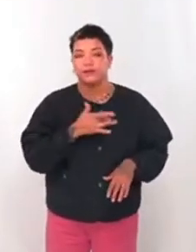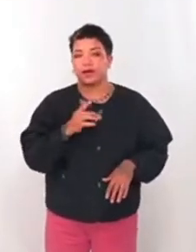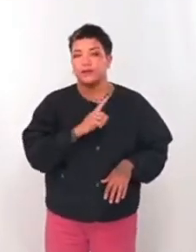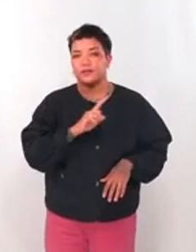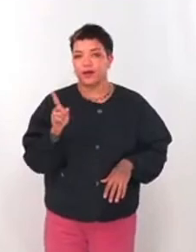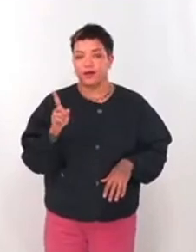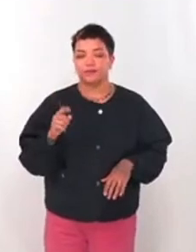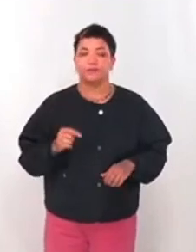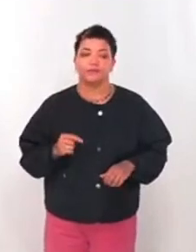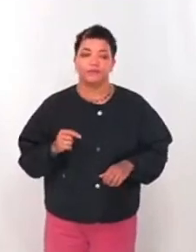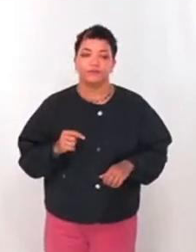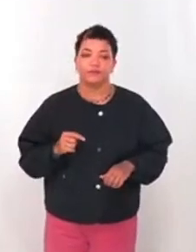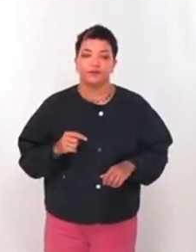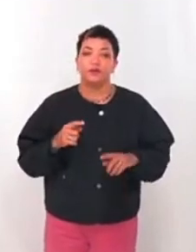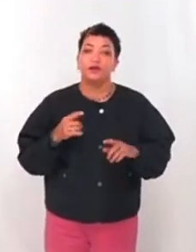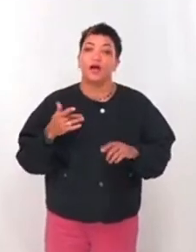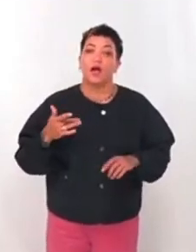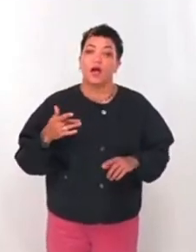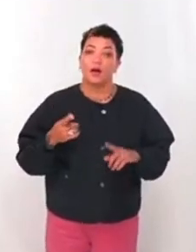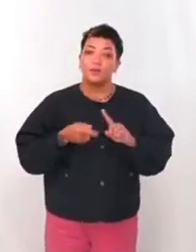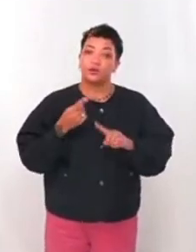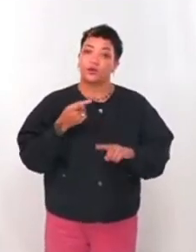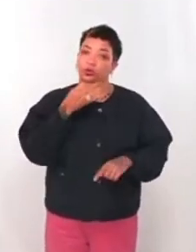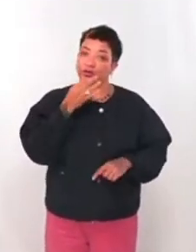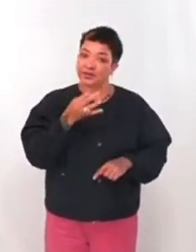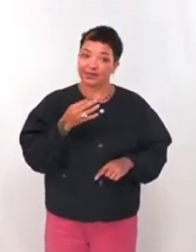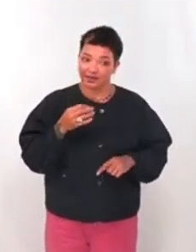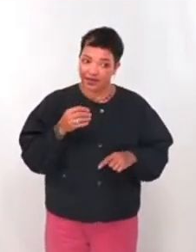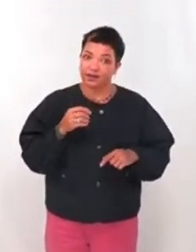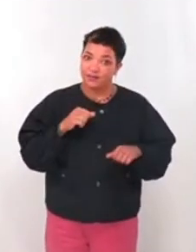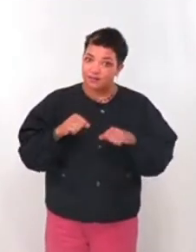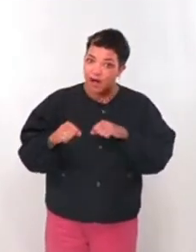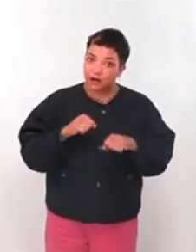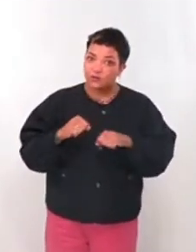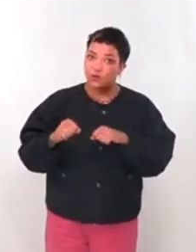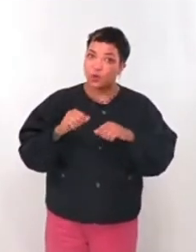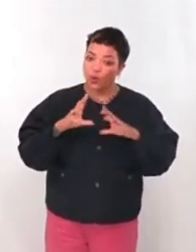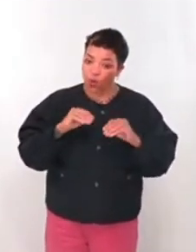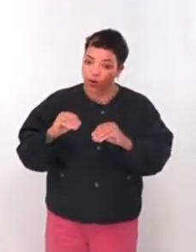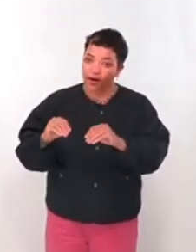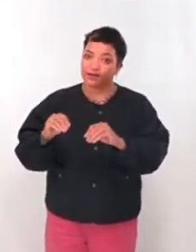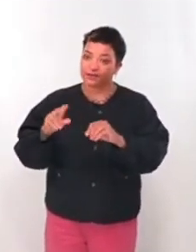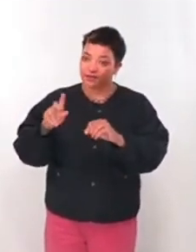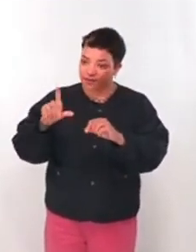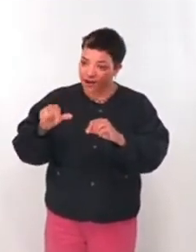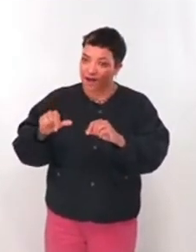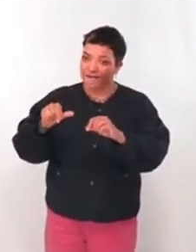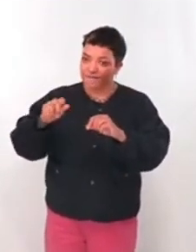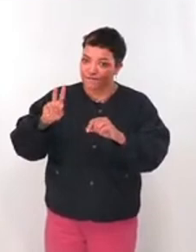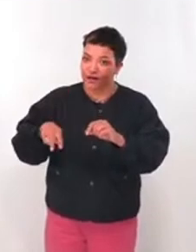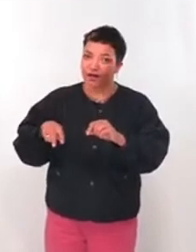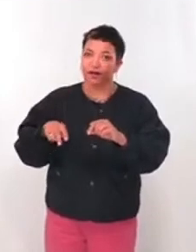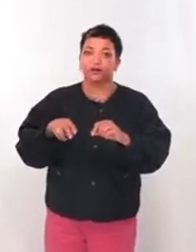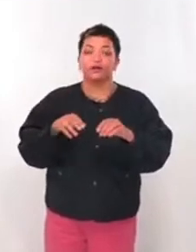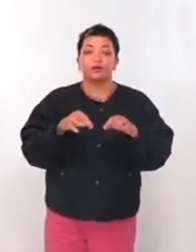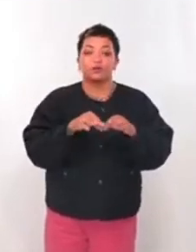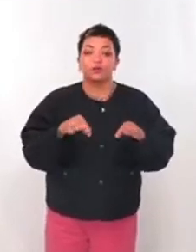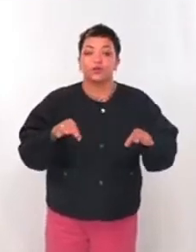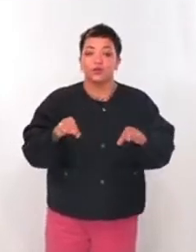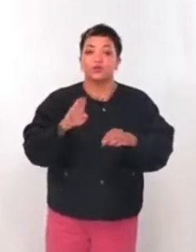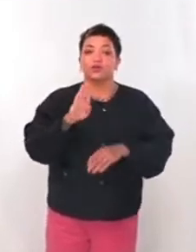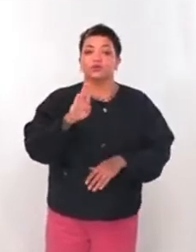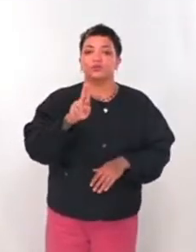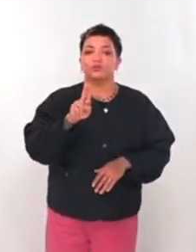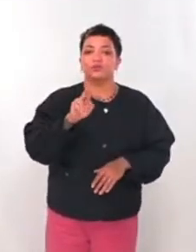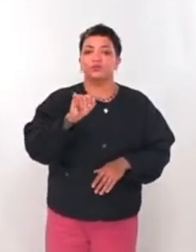c'est que les réalisations sont là. Vous pointiez les courbes buissonnières. Eh bien, les courbes buissonnières, nous en avions